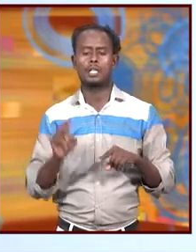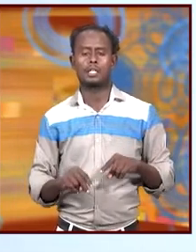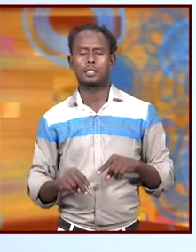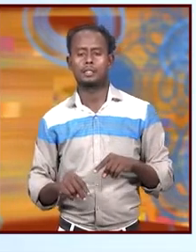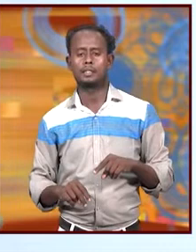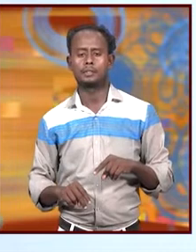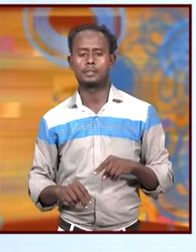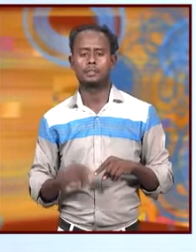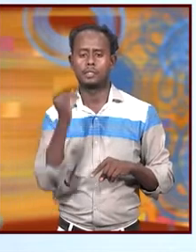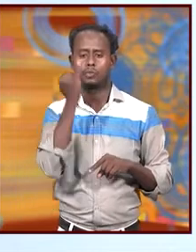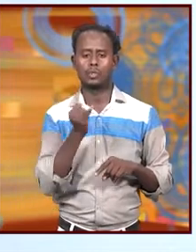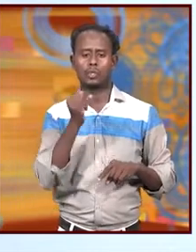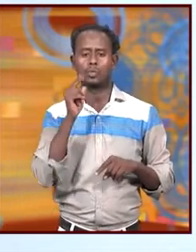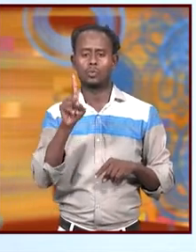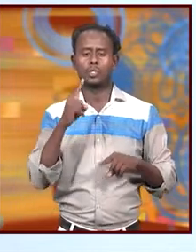இஸ் ஈக்குவல் டு